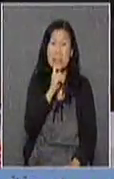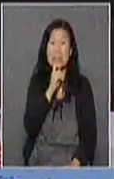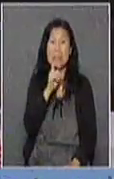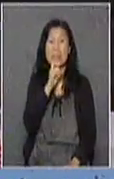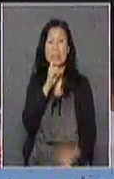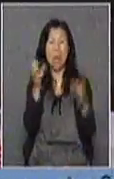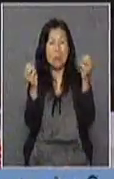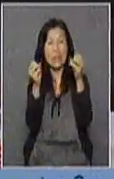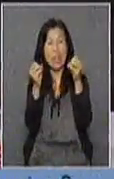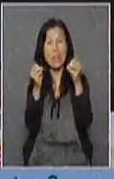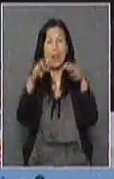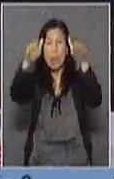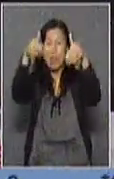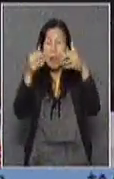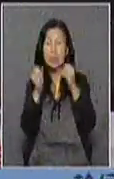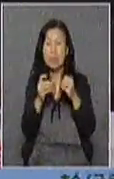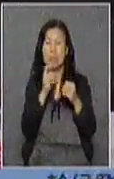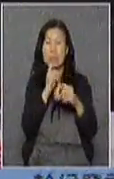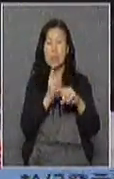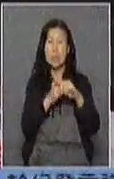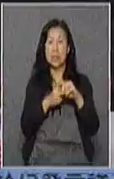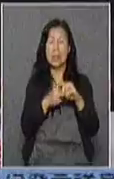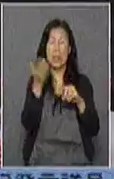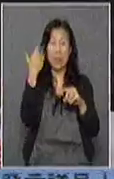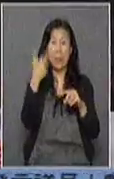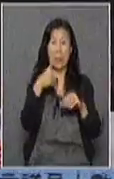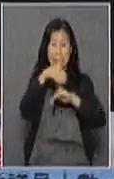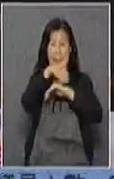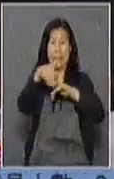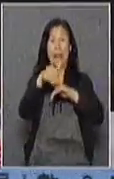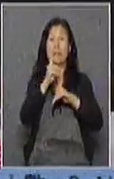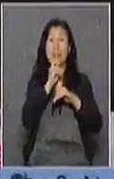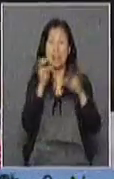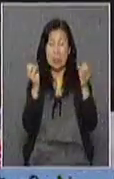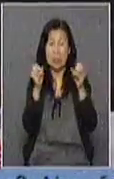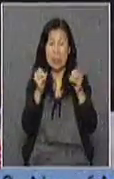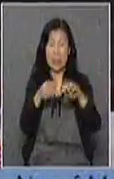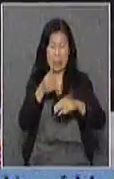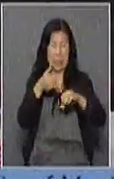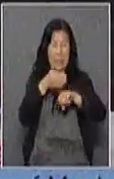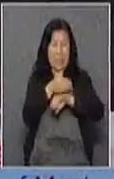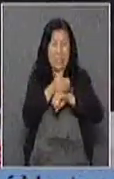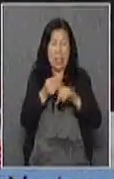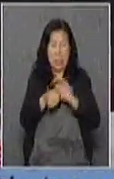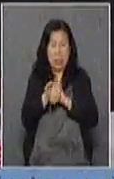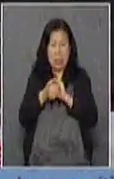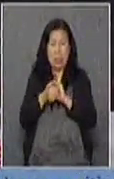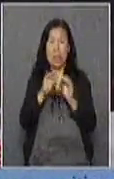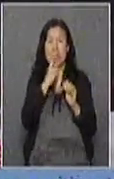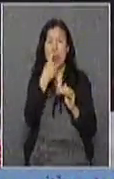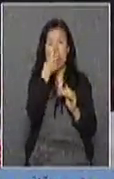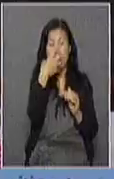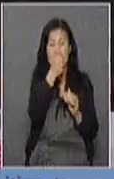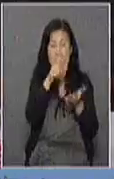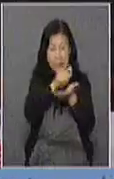沒有。如果不是之前打算有諮詢，之後縮沙，梁振英使乜寫咁